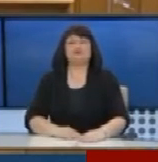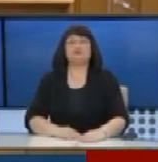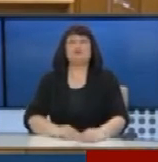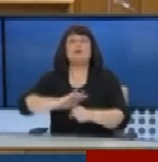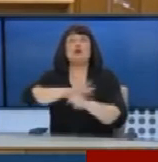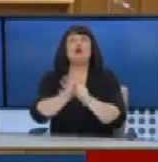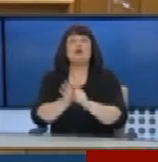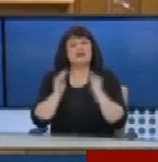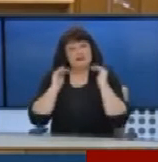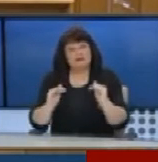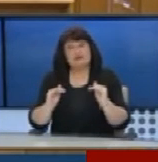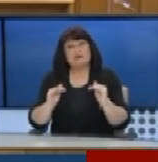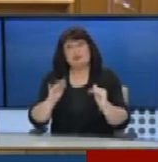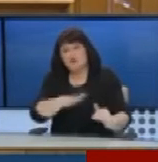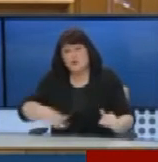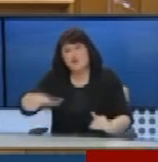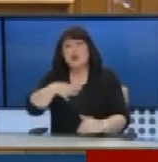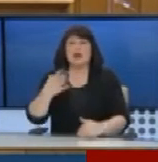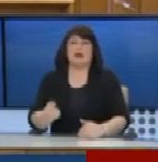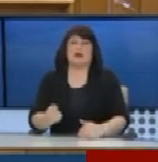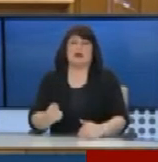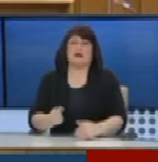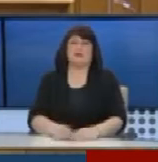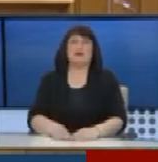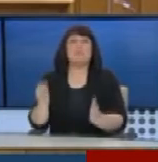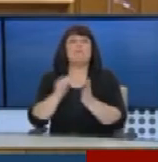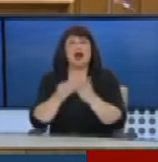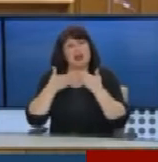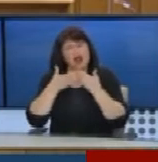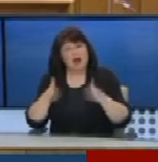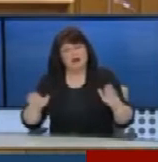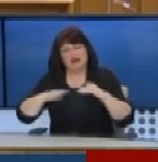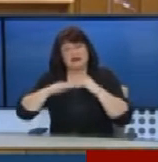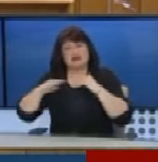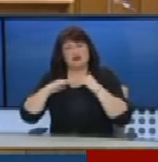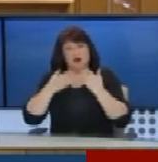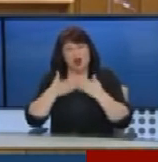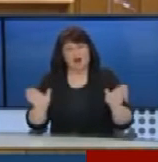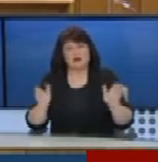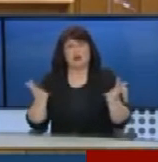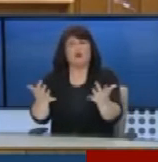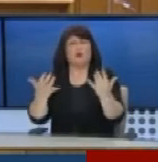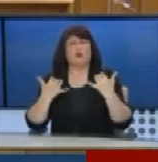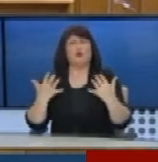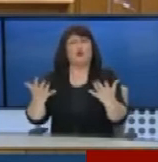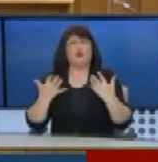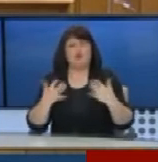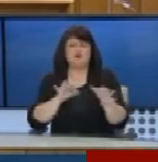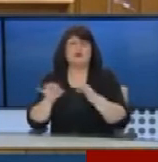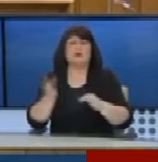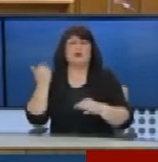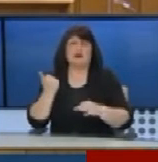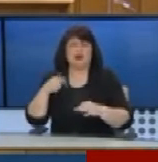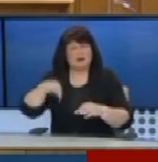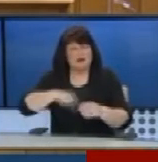πανδημία είναι ακόμα εδώ. Το νέο άνοιγμα εξελίσσεται και φέτος χωρίς κανένα συγκεκριμένο